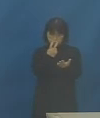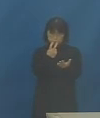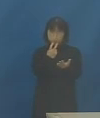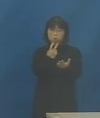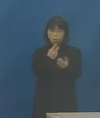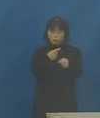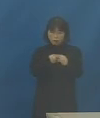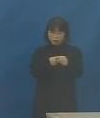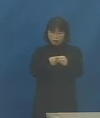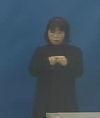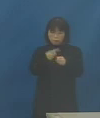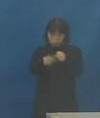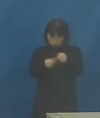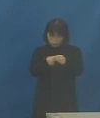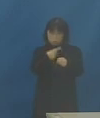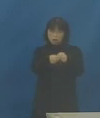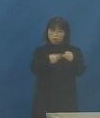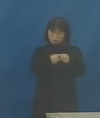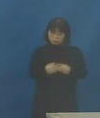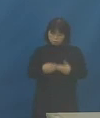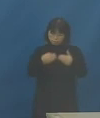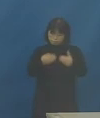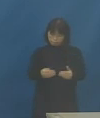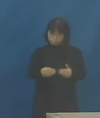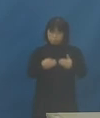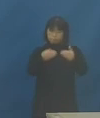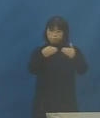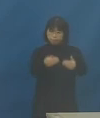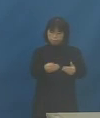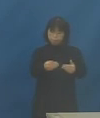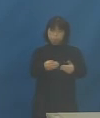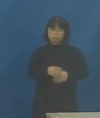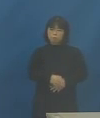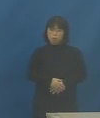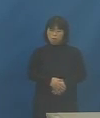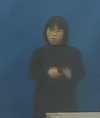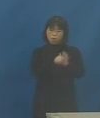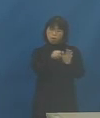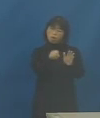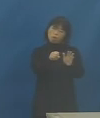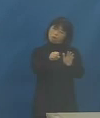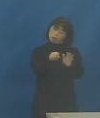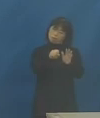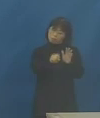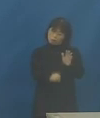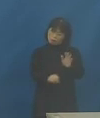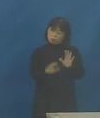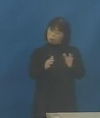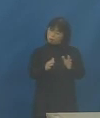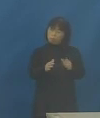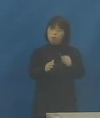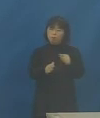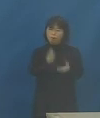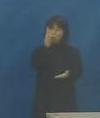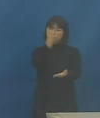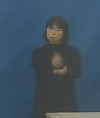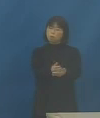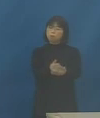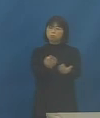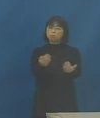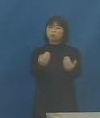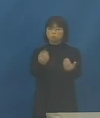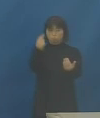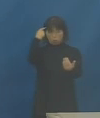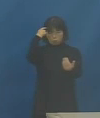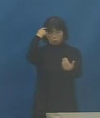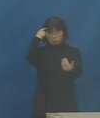振興へ進んでいきますからあまりにもあの成果がないようでしたらこれは止めざるを得ないということもあると思い